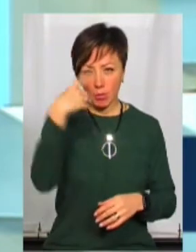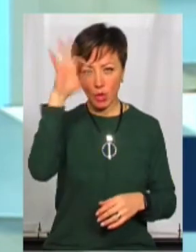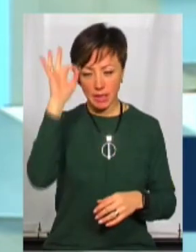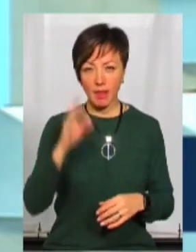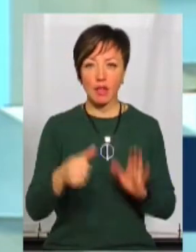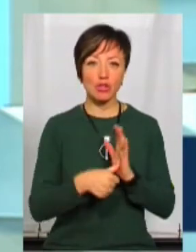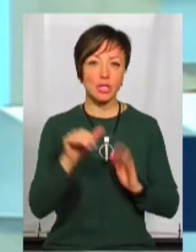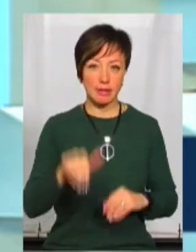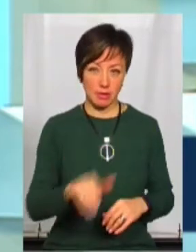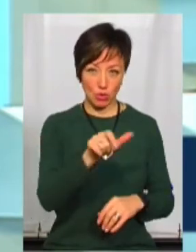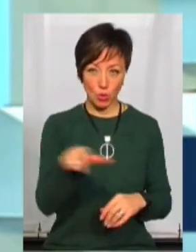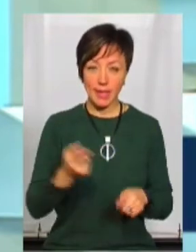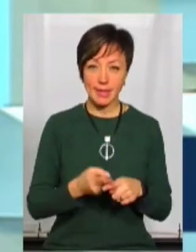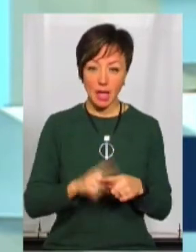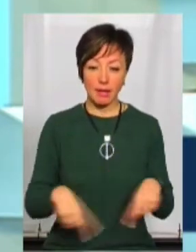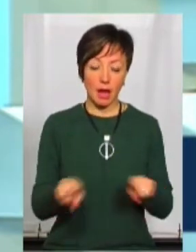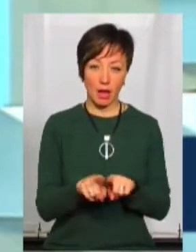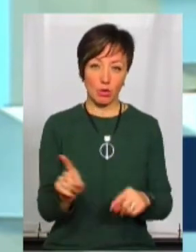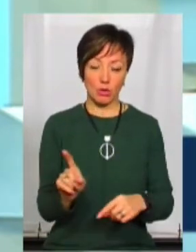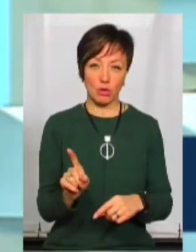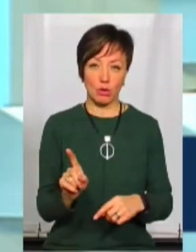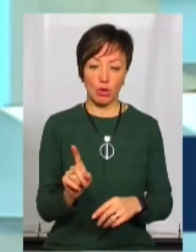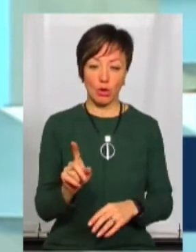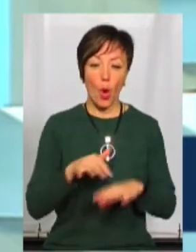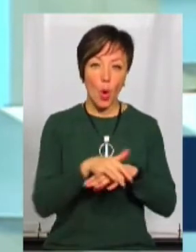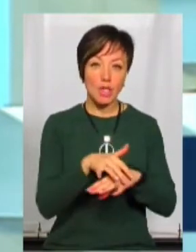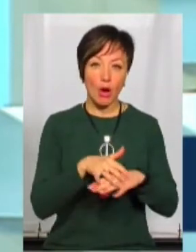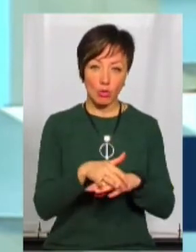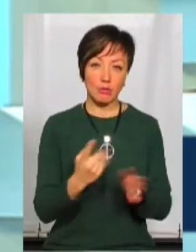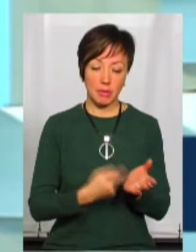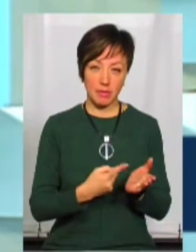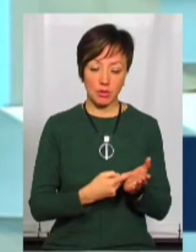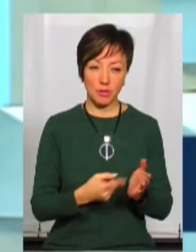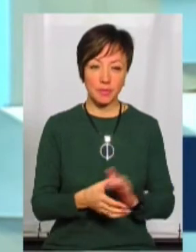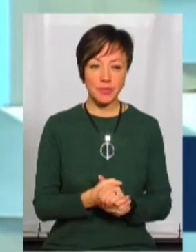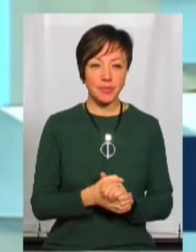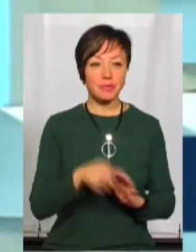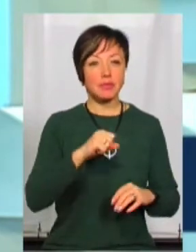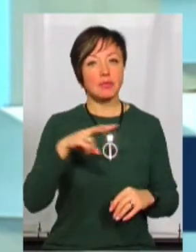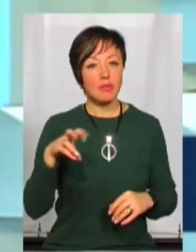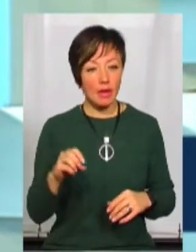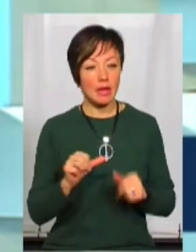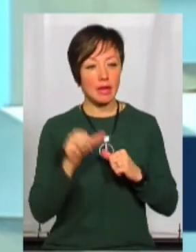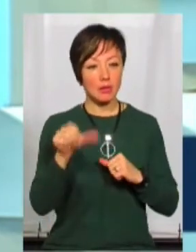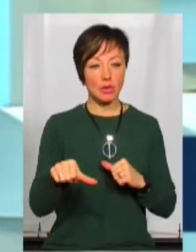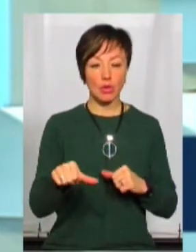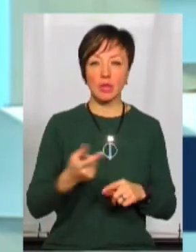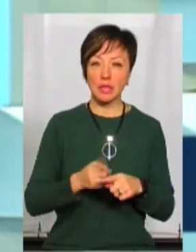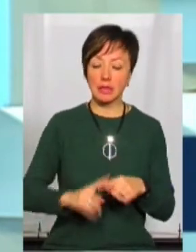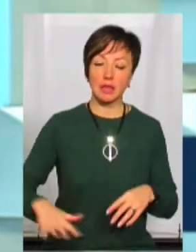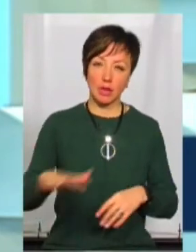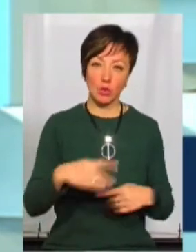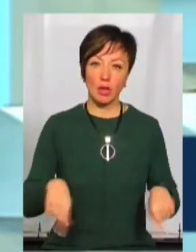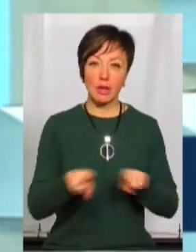офіцер громади на 6 тисяч. Тобто це такий розрахунок, який підтверджує себе. Але крім цього, на цій території